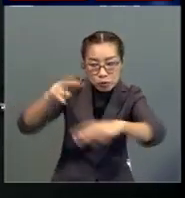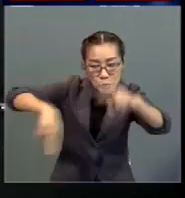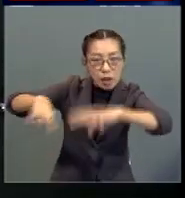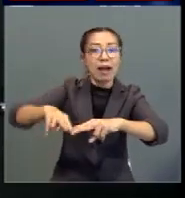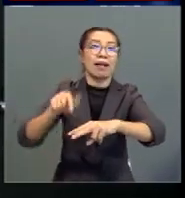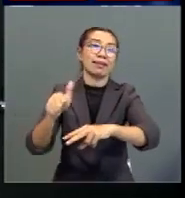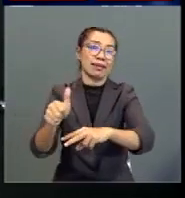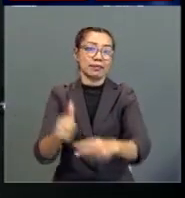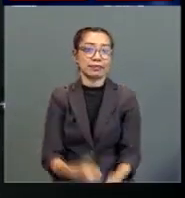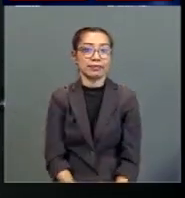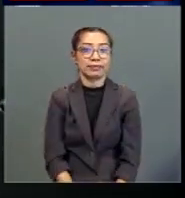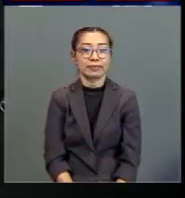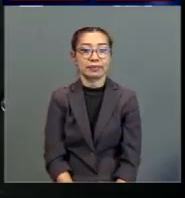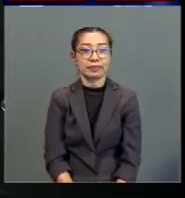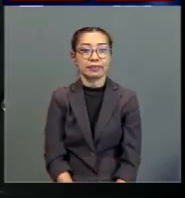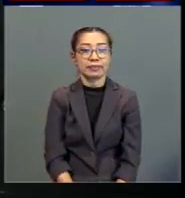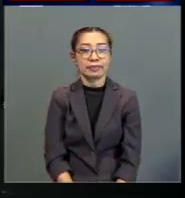ดในช่วงนี้ครับ